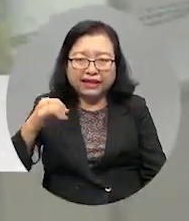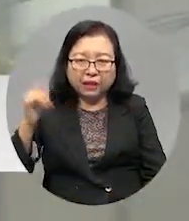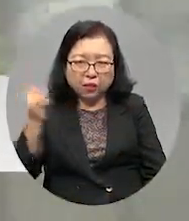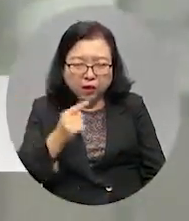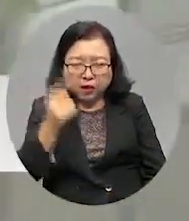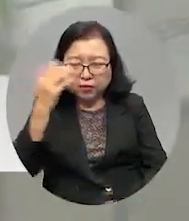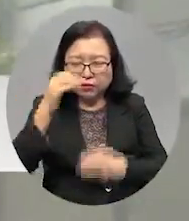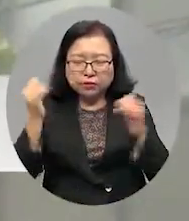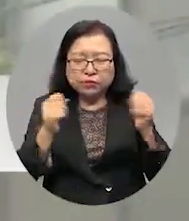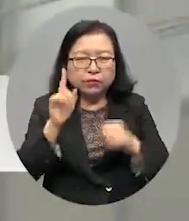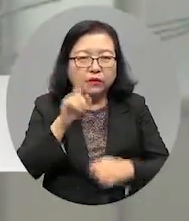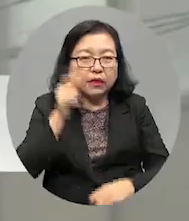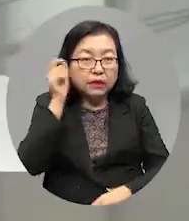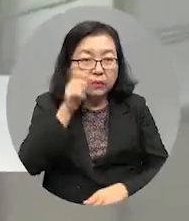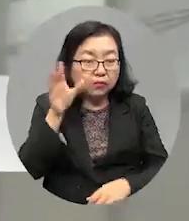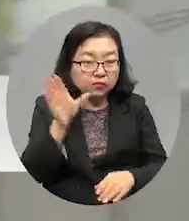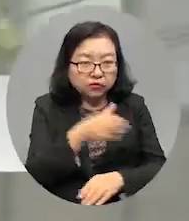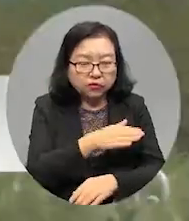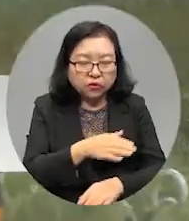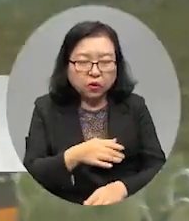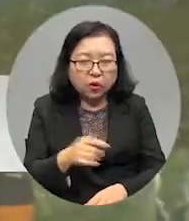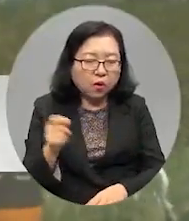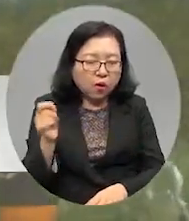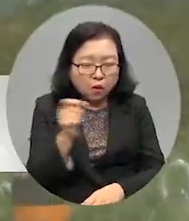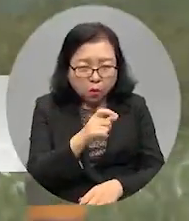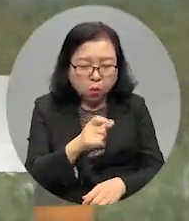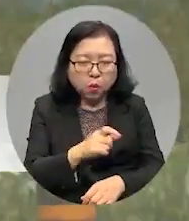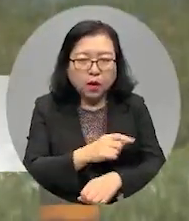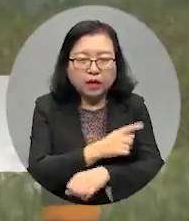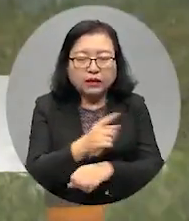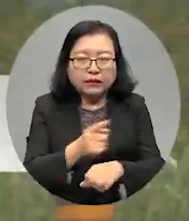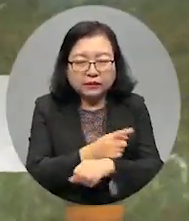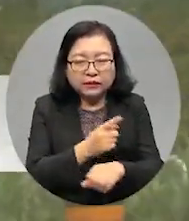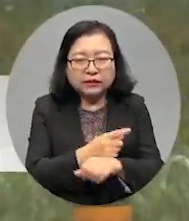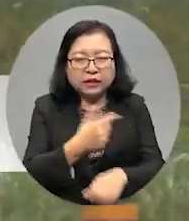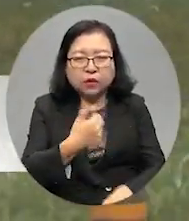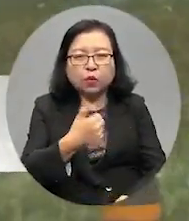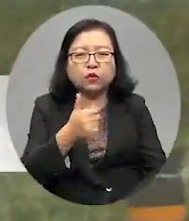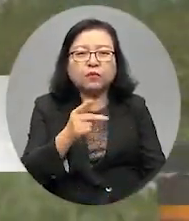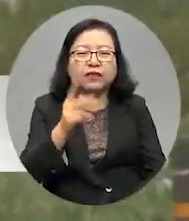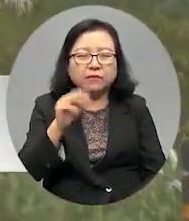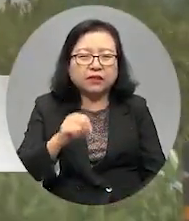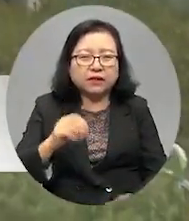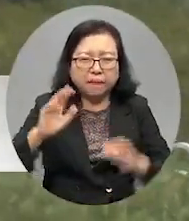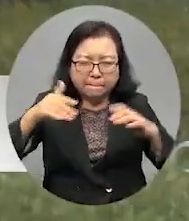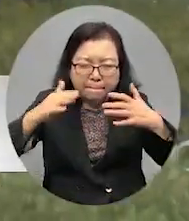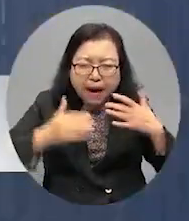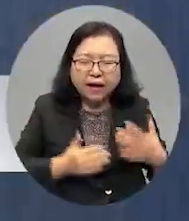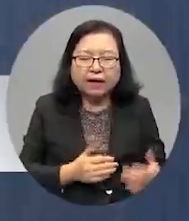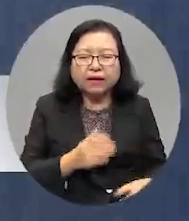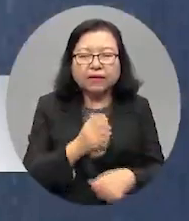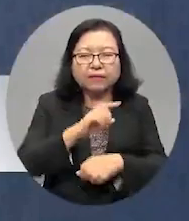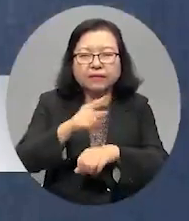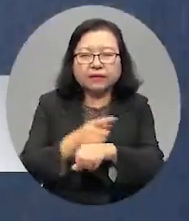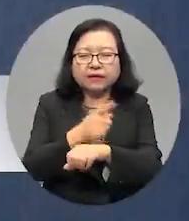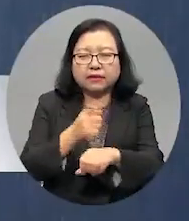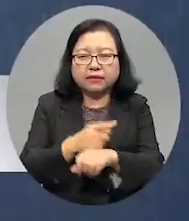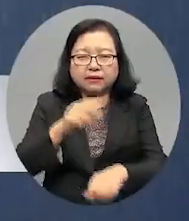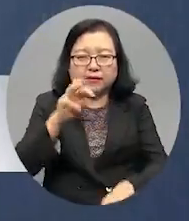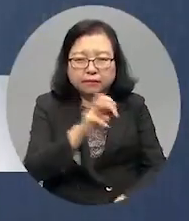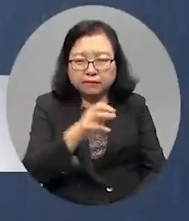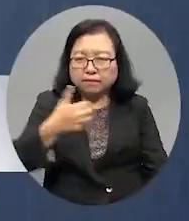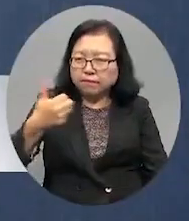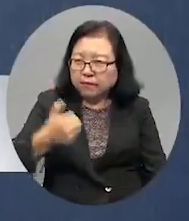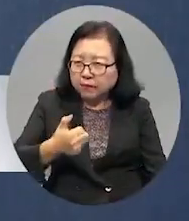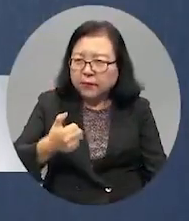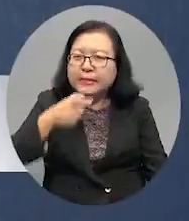내일 새벽부터 순간 시속 55km가 넘는 강한 바람과 함께 시간당 30에서 50mm의